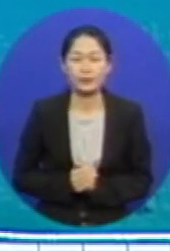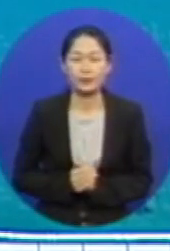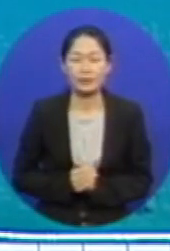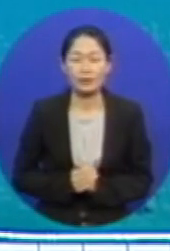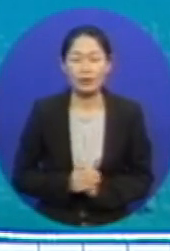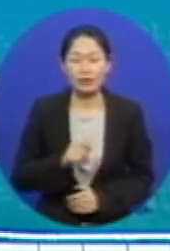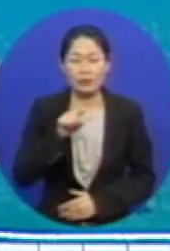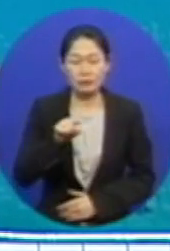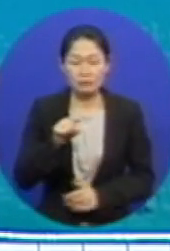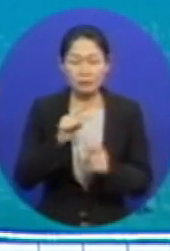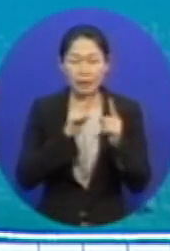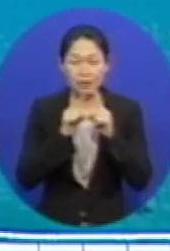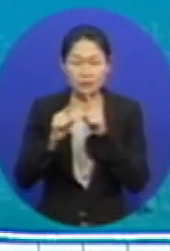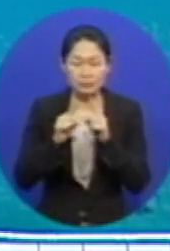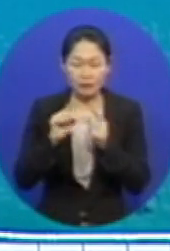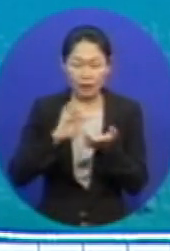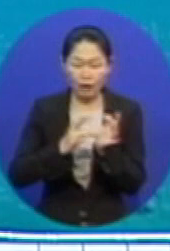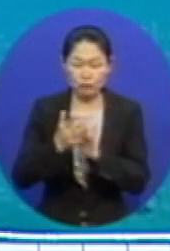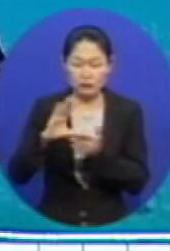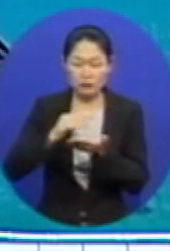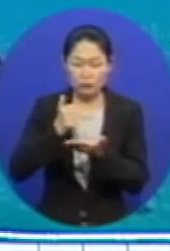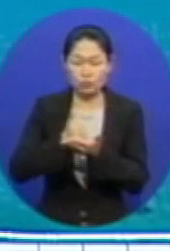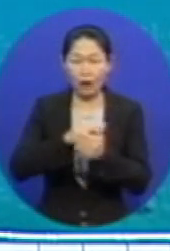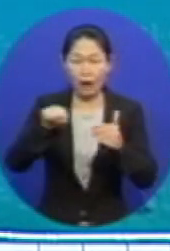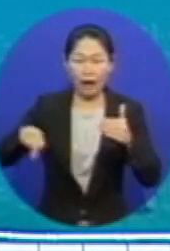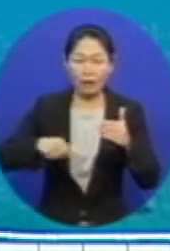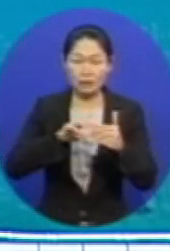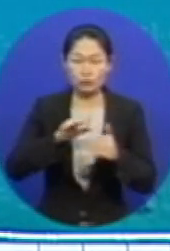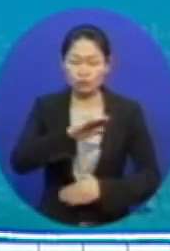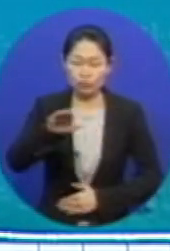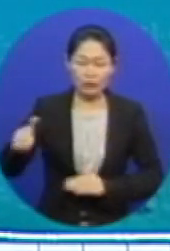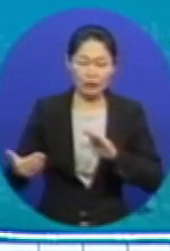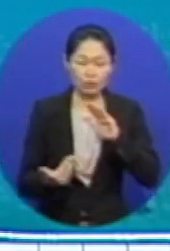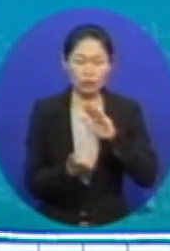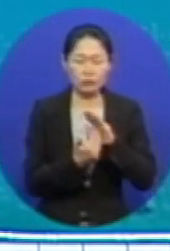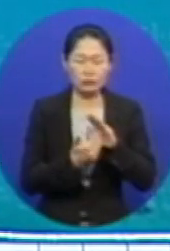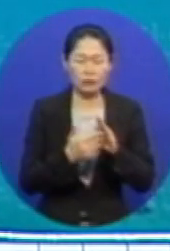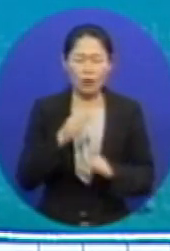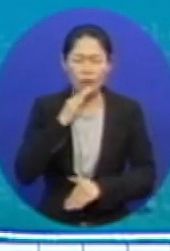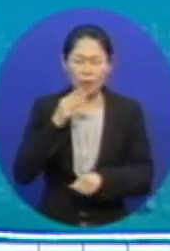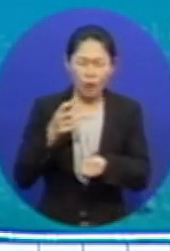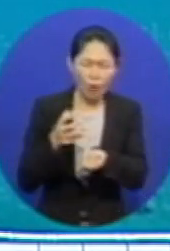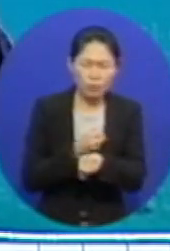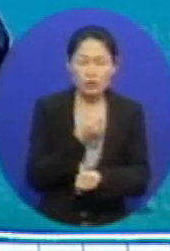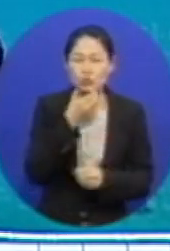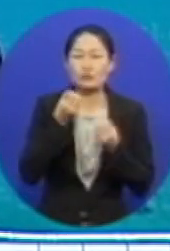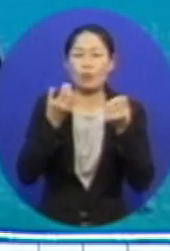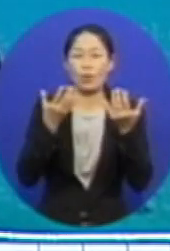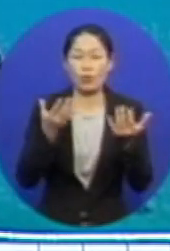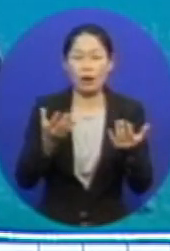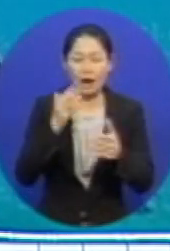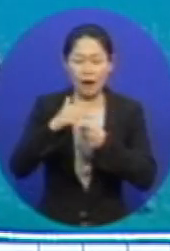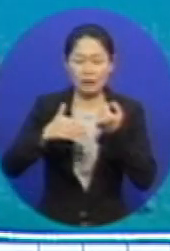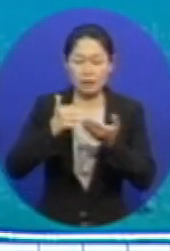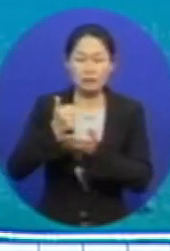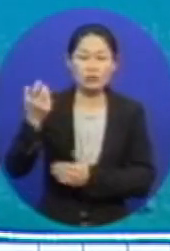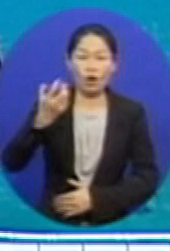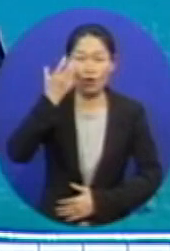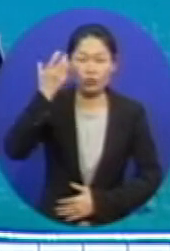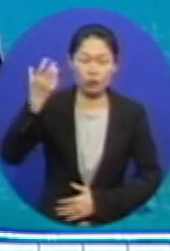이것이 예수 그리스도 안에서 우리에게 이루어진 엄청나고 놀라운 축복이 에요 하나님의 성령님이